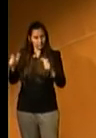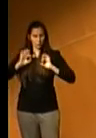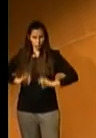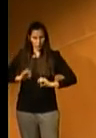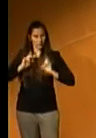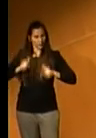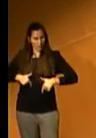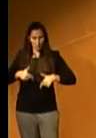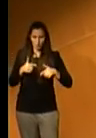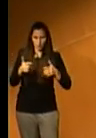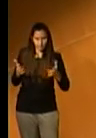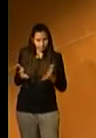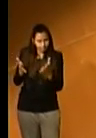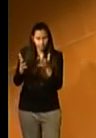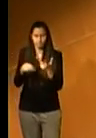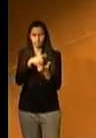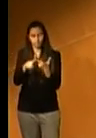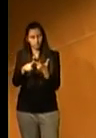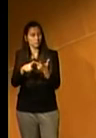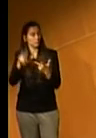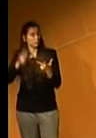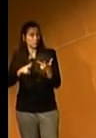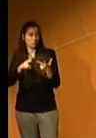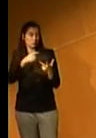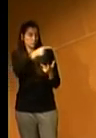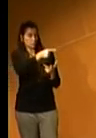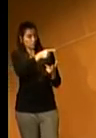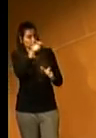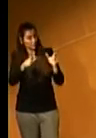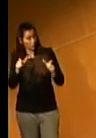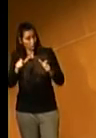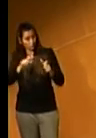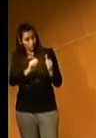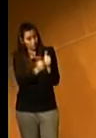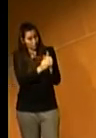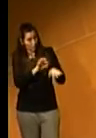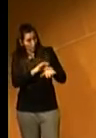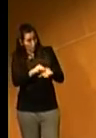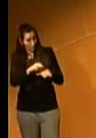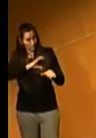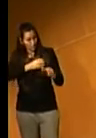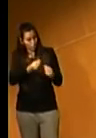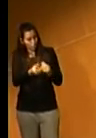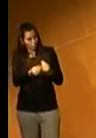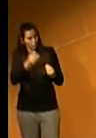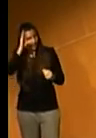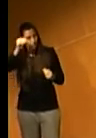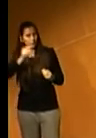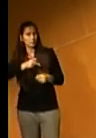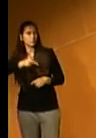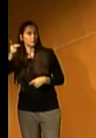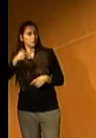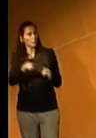écoles. Et le troisième objectif, une professionnalisation des accompagnants et une amélioration de leurs conditions de